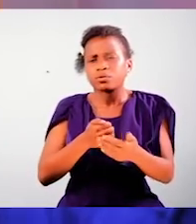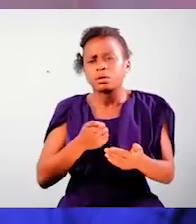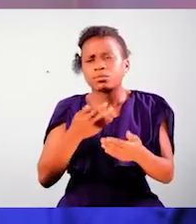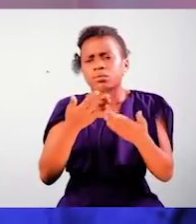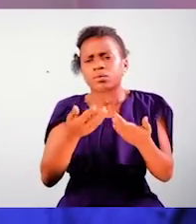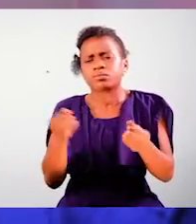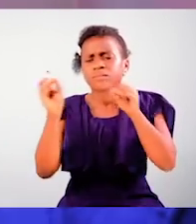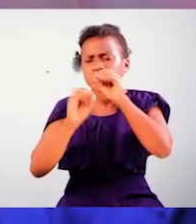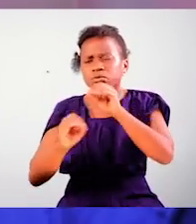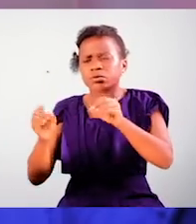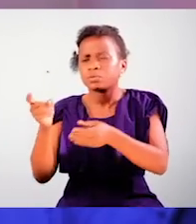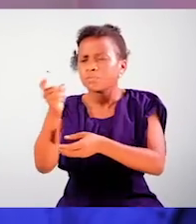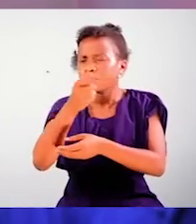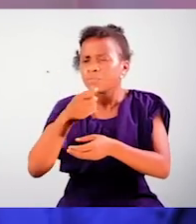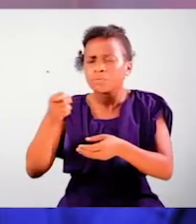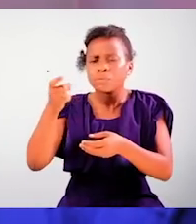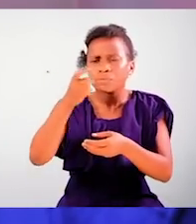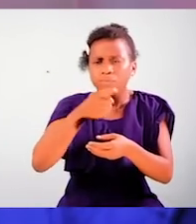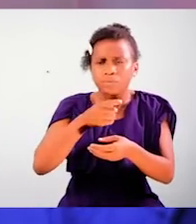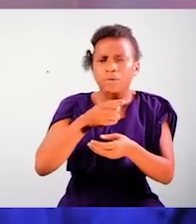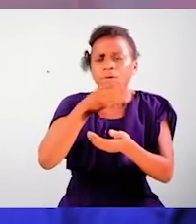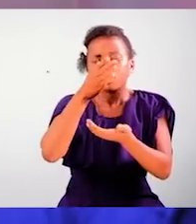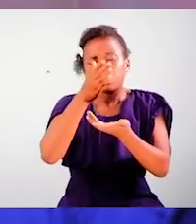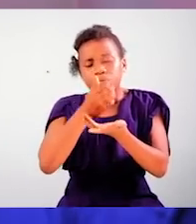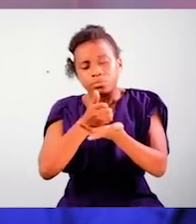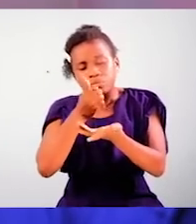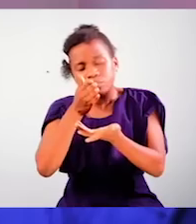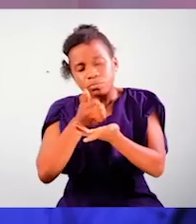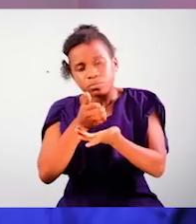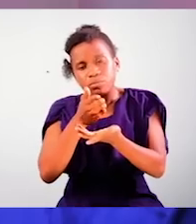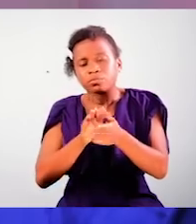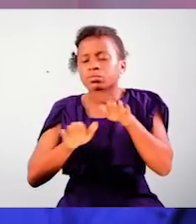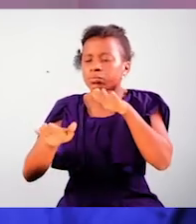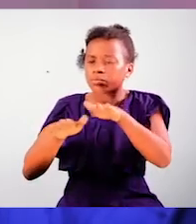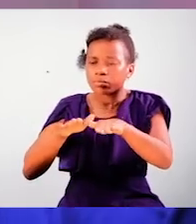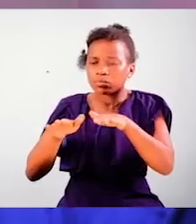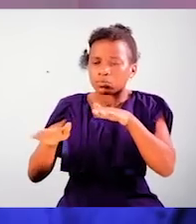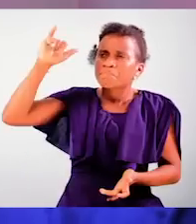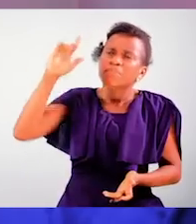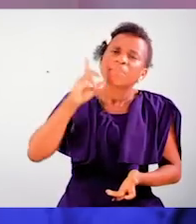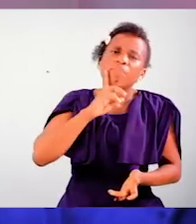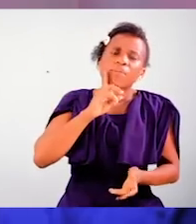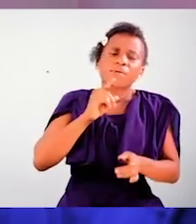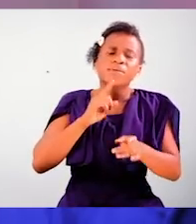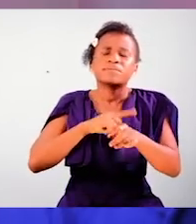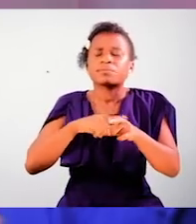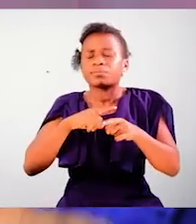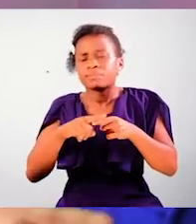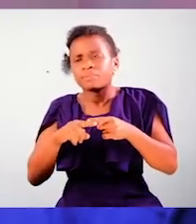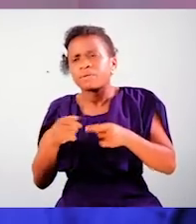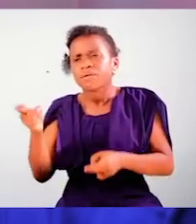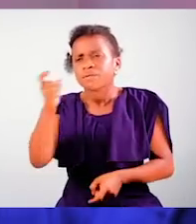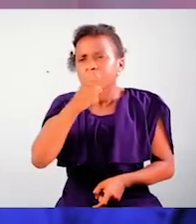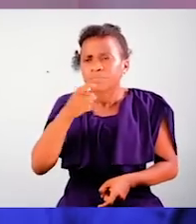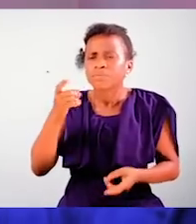biashara, wanachanga wanakisha nchi yetu iende. Wanapohakikisha mama anaruka kwenda kuhangaika. Mama anazungumza anakopa, anataka kukopa